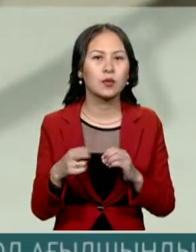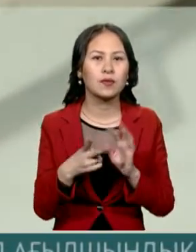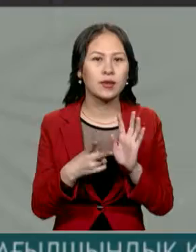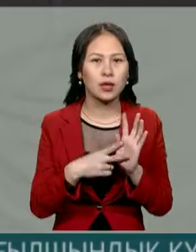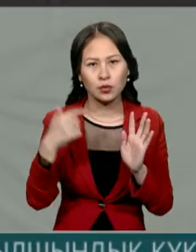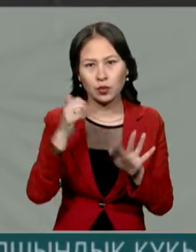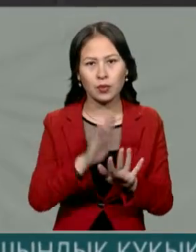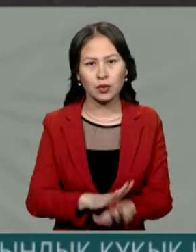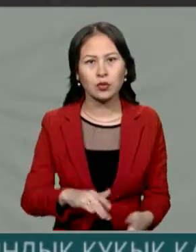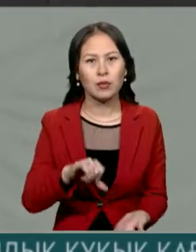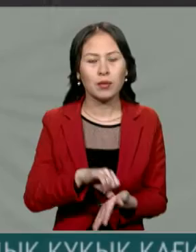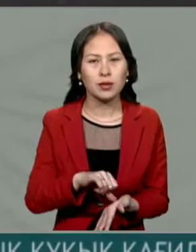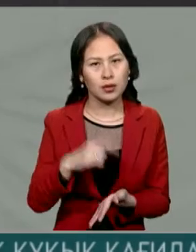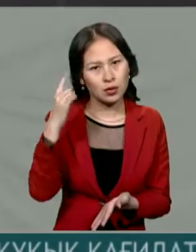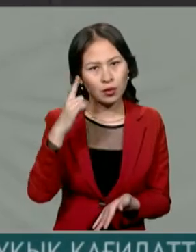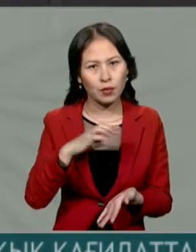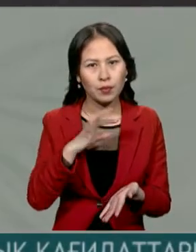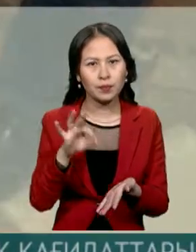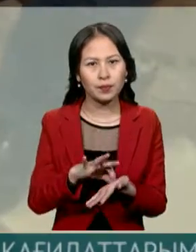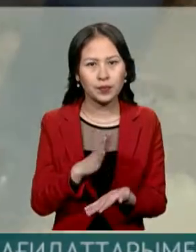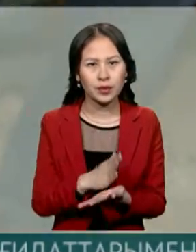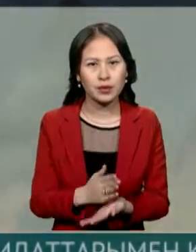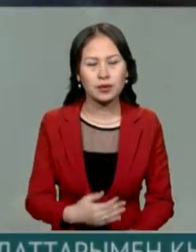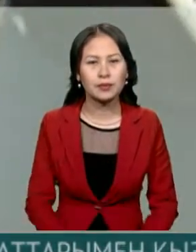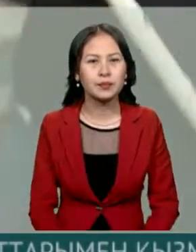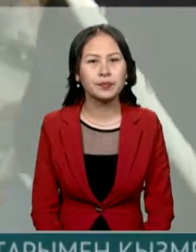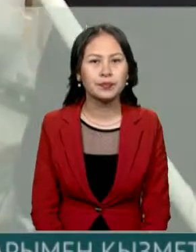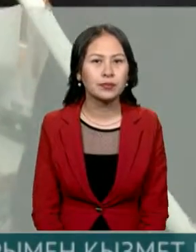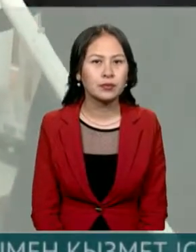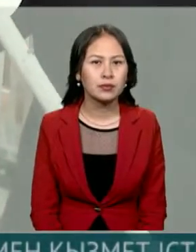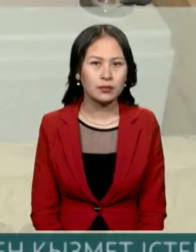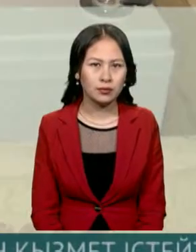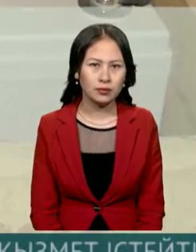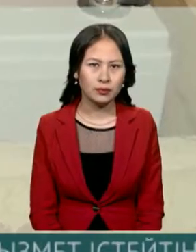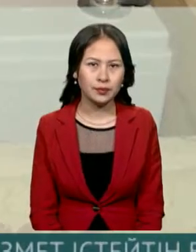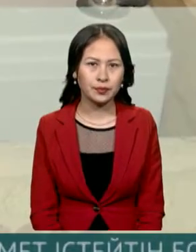Экспо 2017 көрмесіне қатысуды да мақсат етіп отыр.